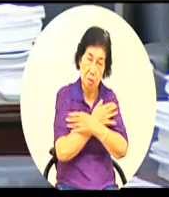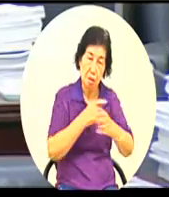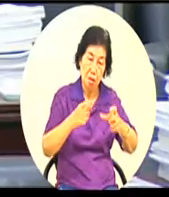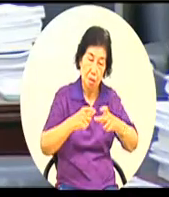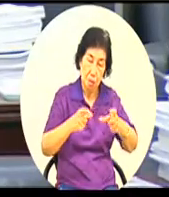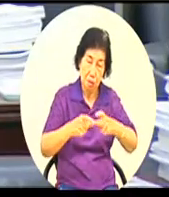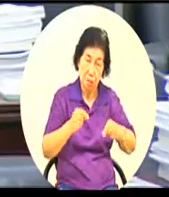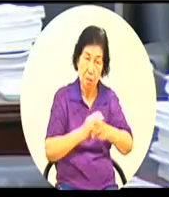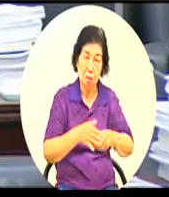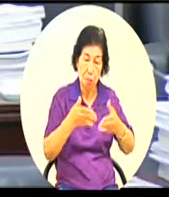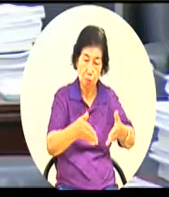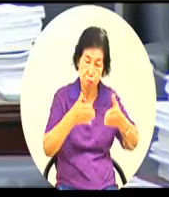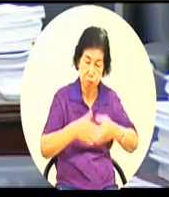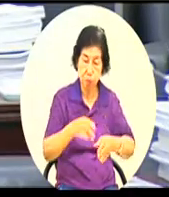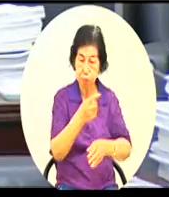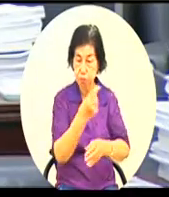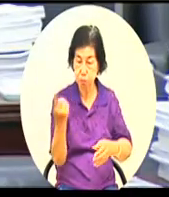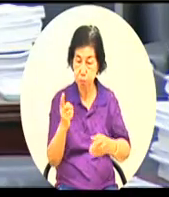啊！